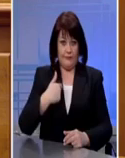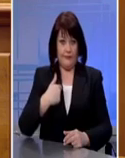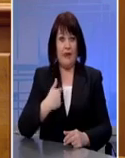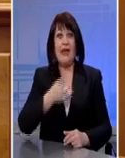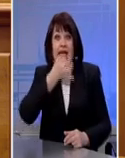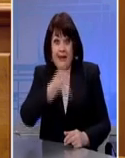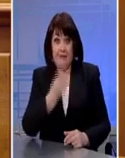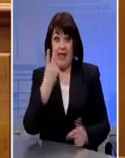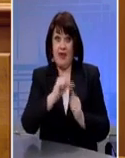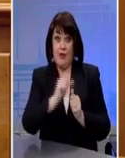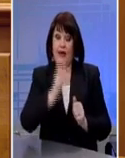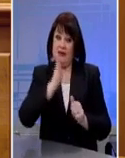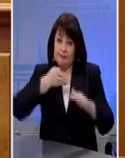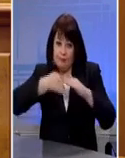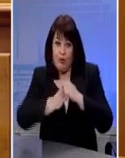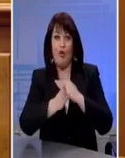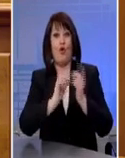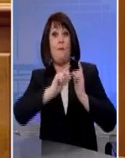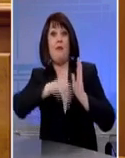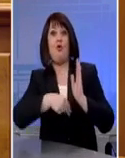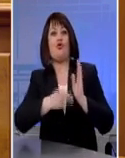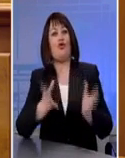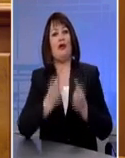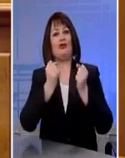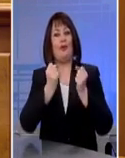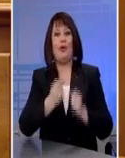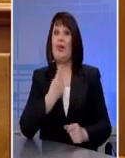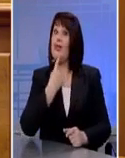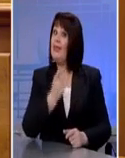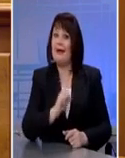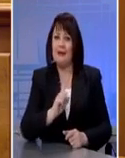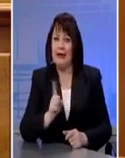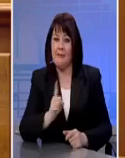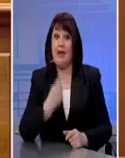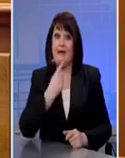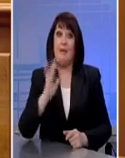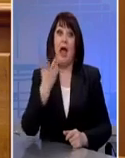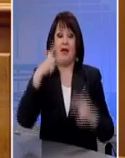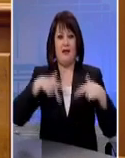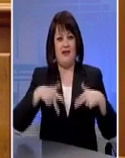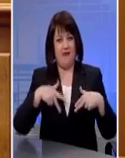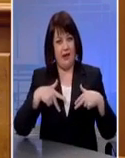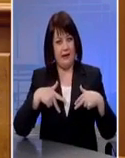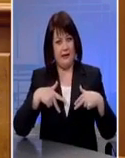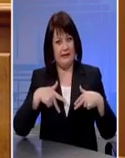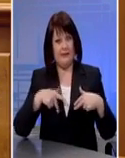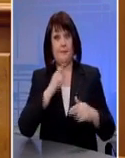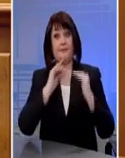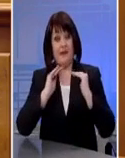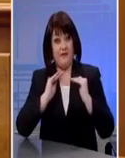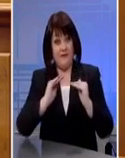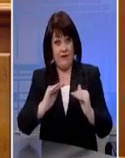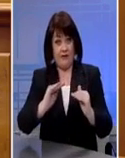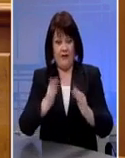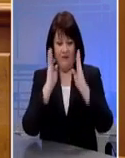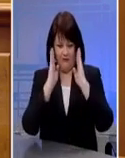να βγάλω τη χώρα από το μνημόνιο. Δεν είπα αυτό. Εγώ είπα ότι αν υπάρξει μια κυβέρνηση σταθερή στο ευρώ και